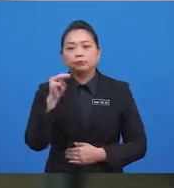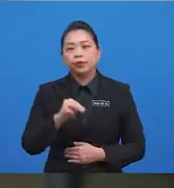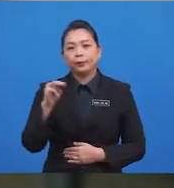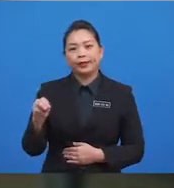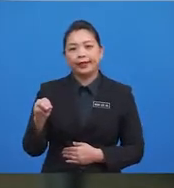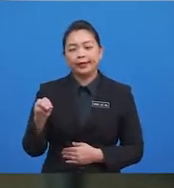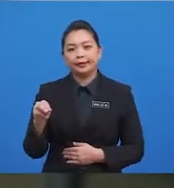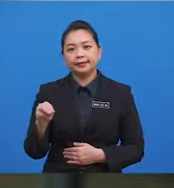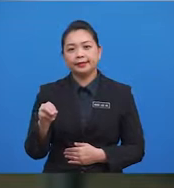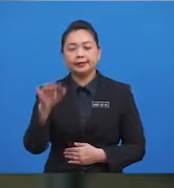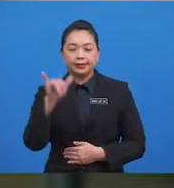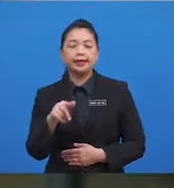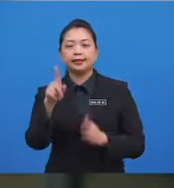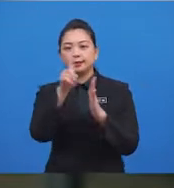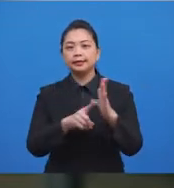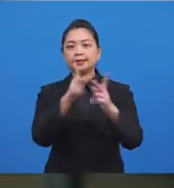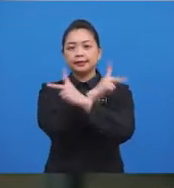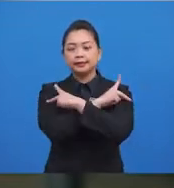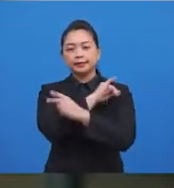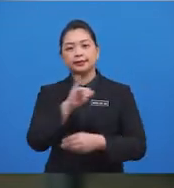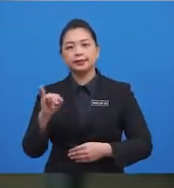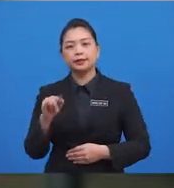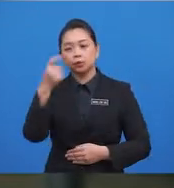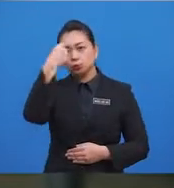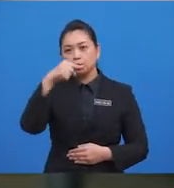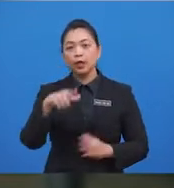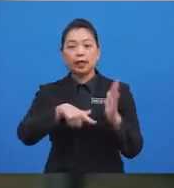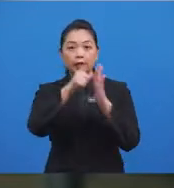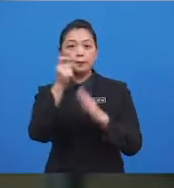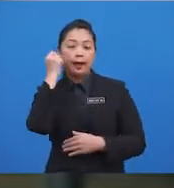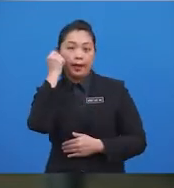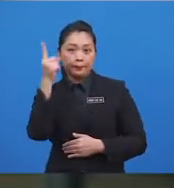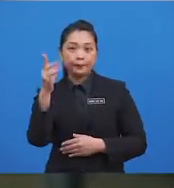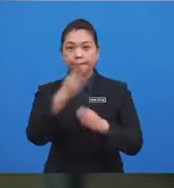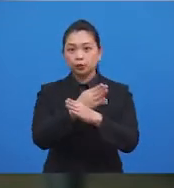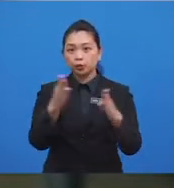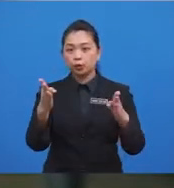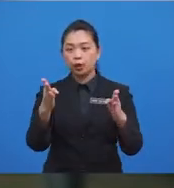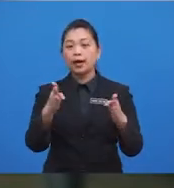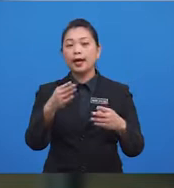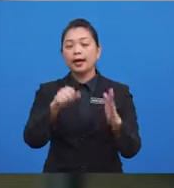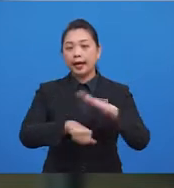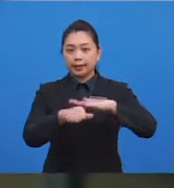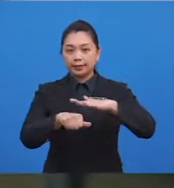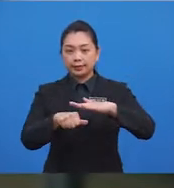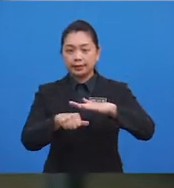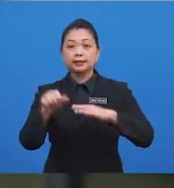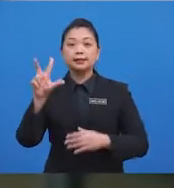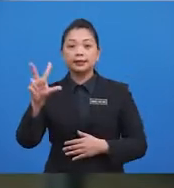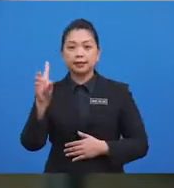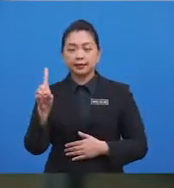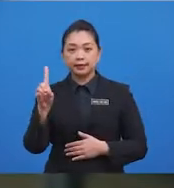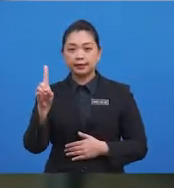Murid-murid yang dikasihi sekalian, untuk lebih memahami bentuk asas bagi bentuk tiga dimensi